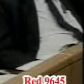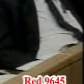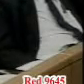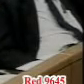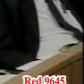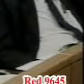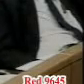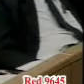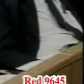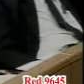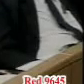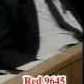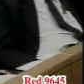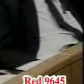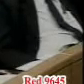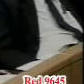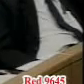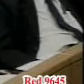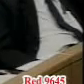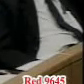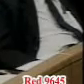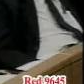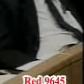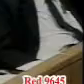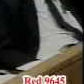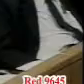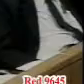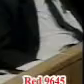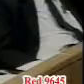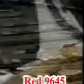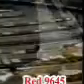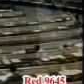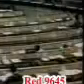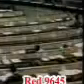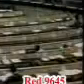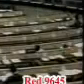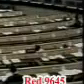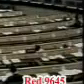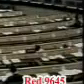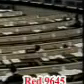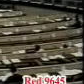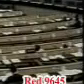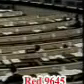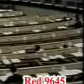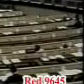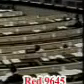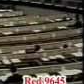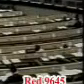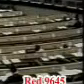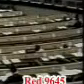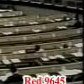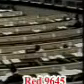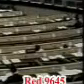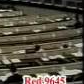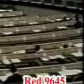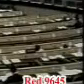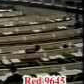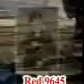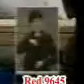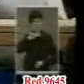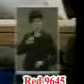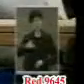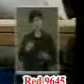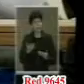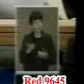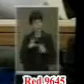หานครเสียหายประเทศก็เสียหายแล้วก็จะมีประโยชน์อะไรที่จะทนงตัวว่าชนะเว